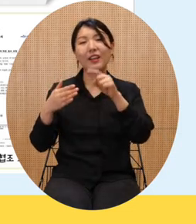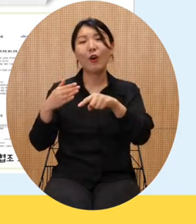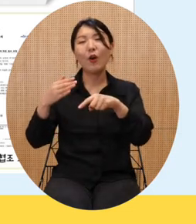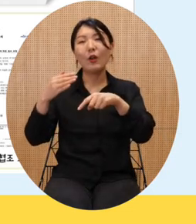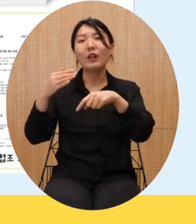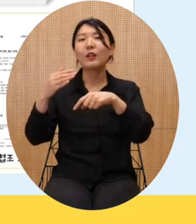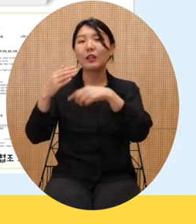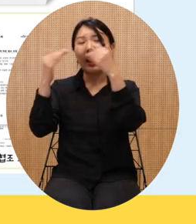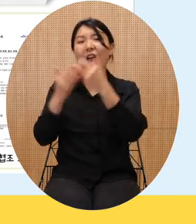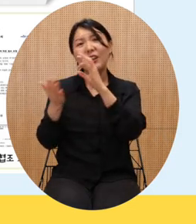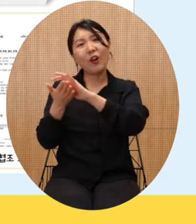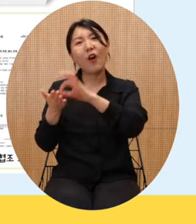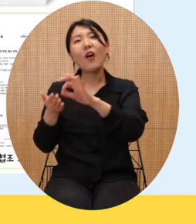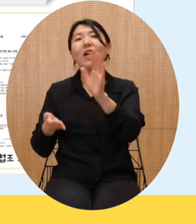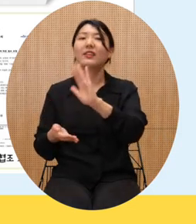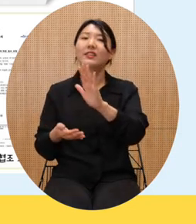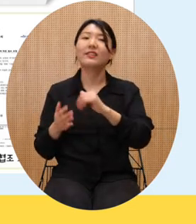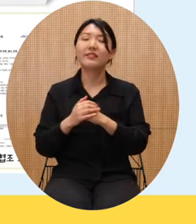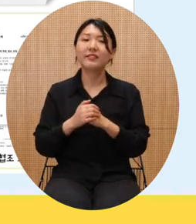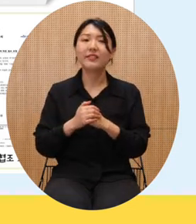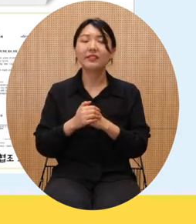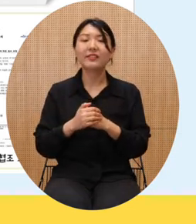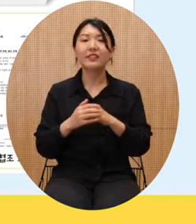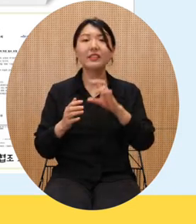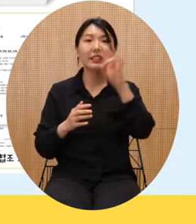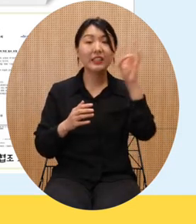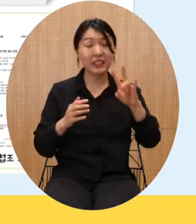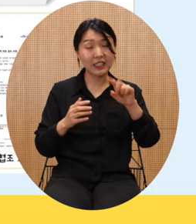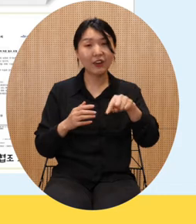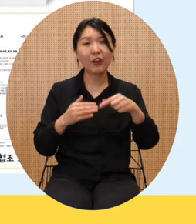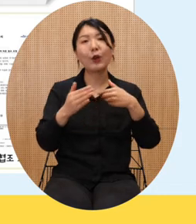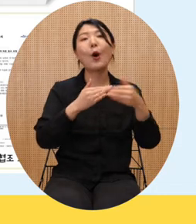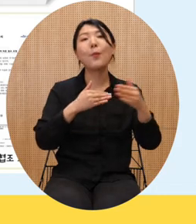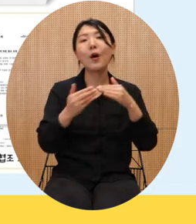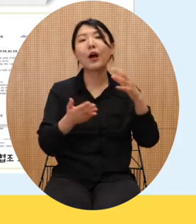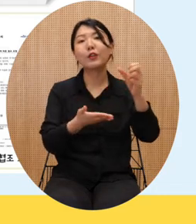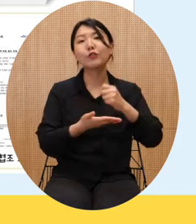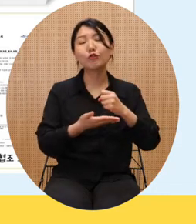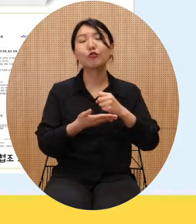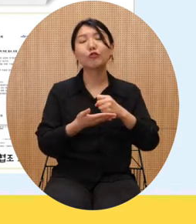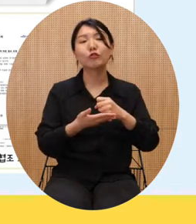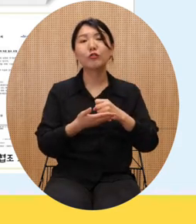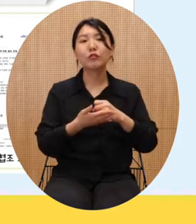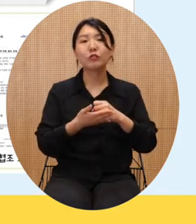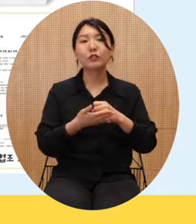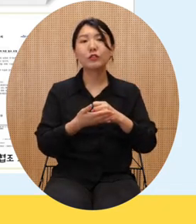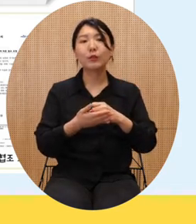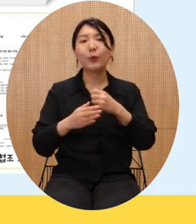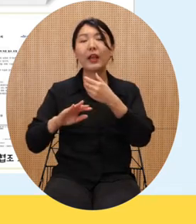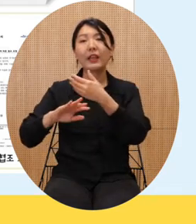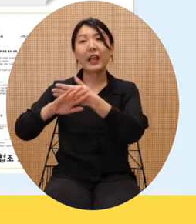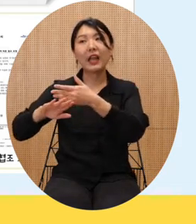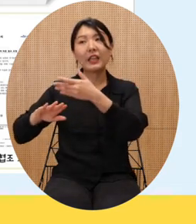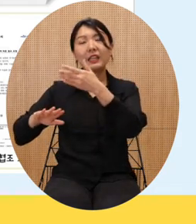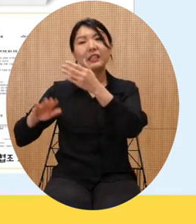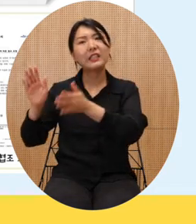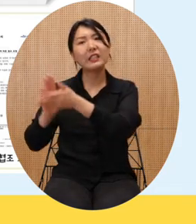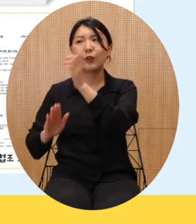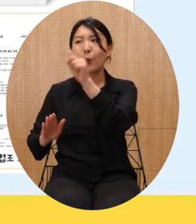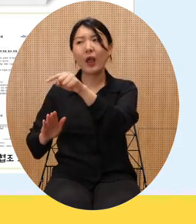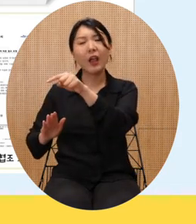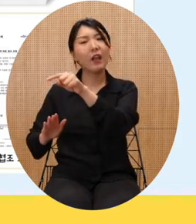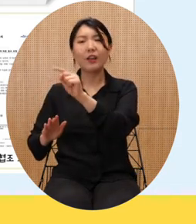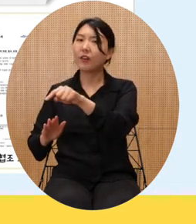남을 예정입니다. 그럼 이게 다 집행되냐면 그렇지 않아요. 그래서 사실 저는 시흥시의 경험을 가지고 다른 데는 왜 이렇게